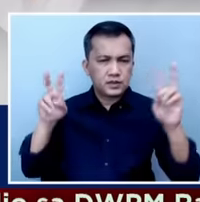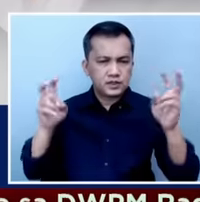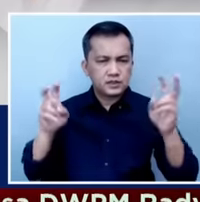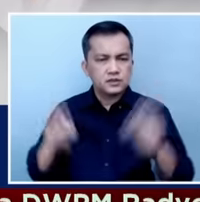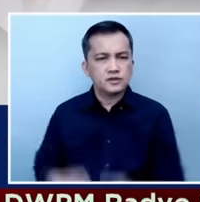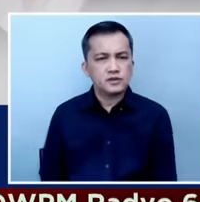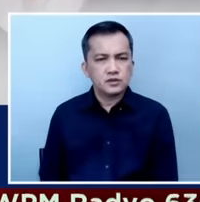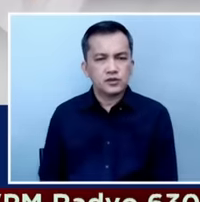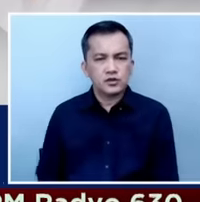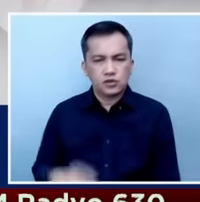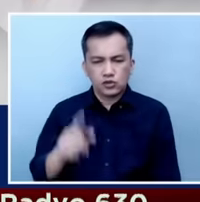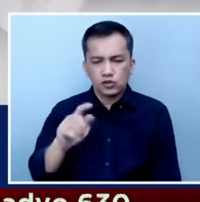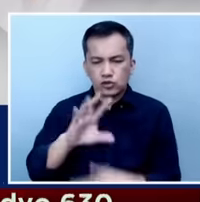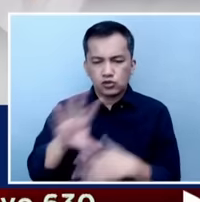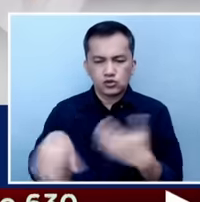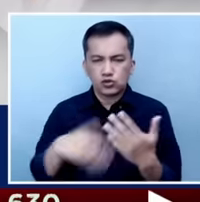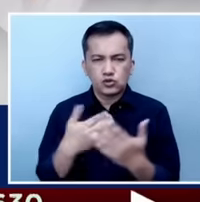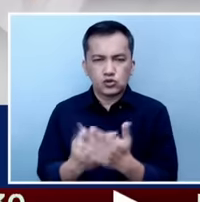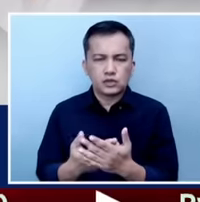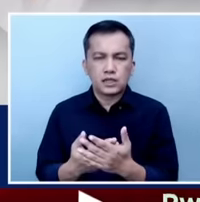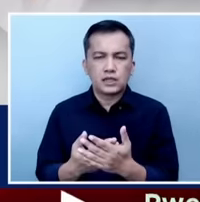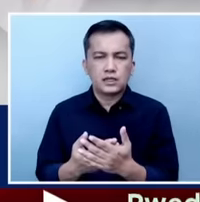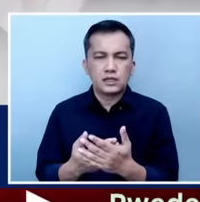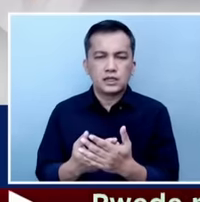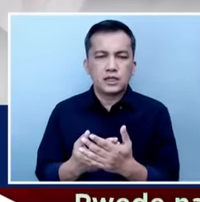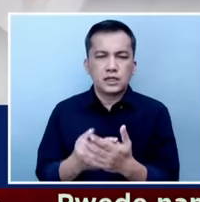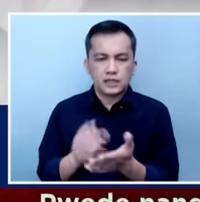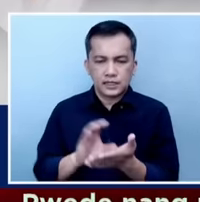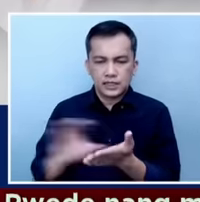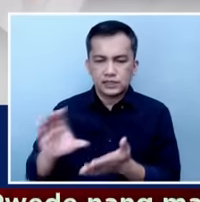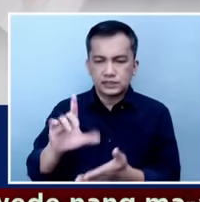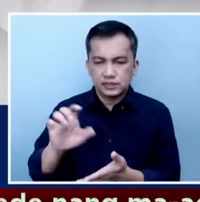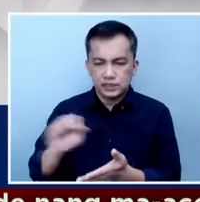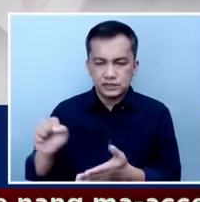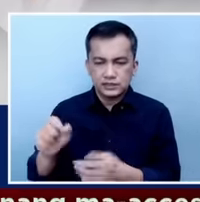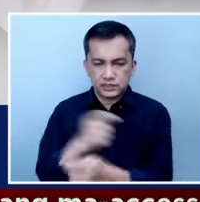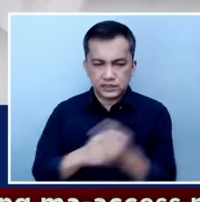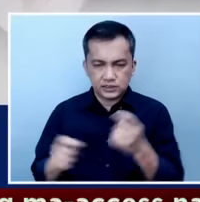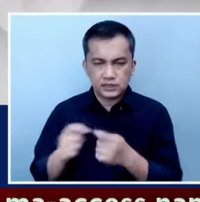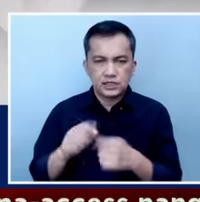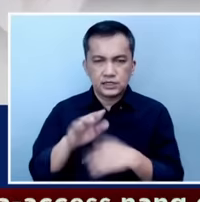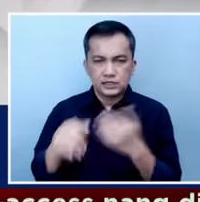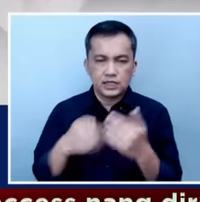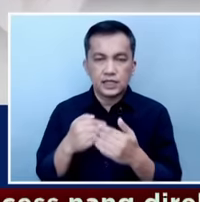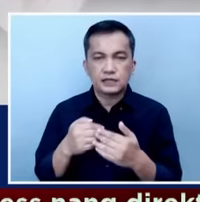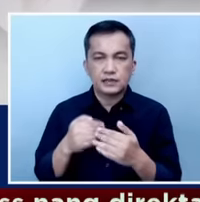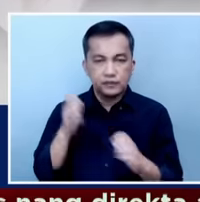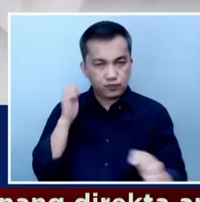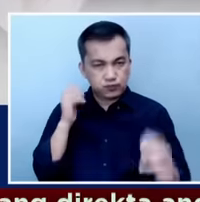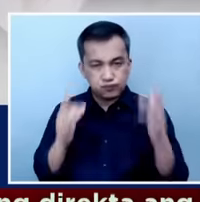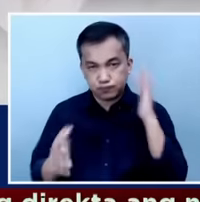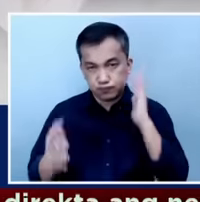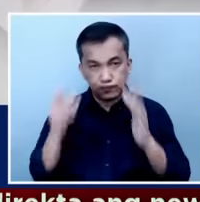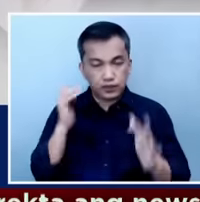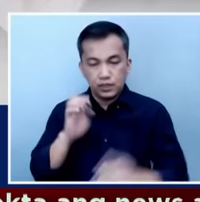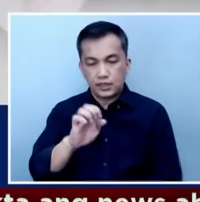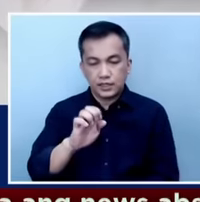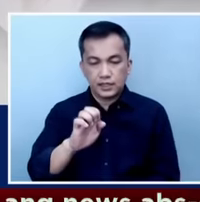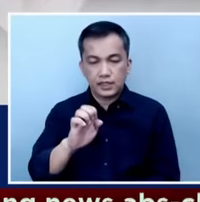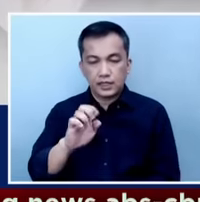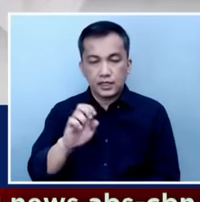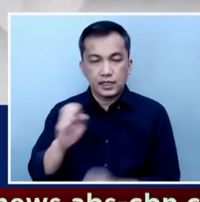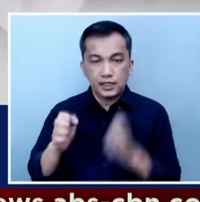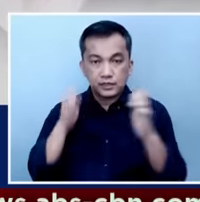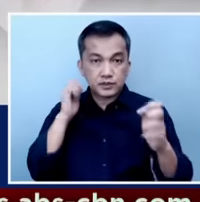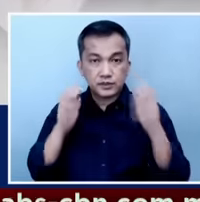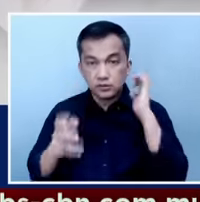nating total cashless transaction sa lahat ng ating mga expressways. Now, we will have to abide by the decision